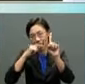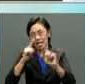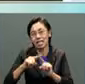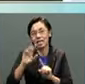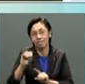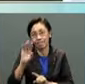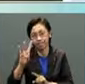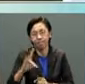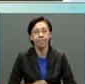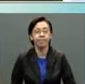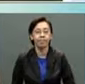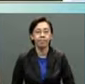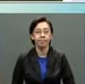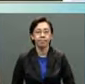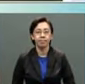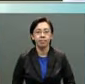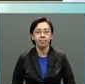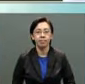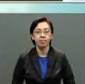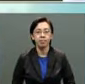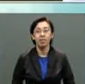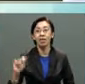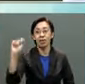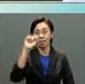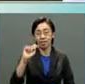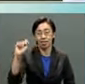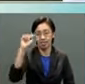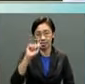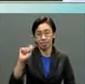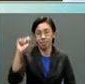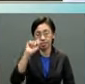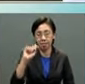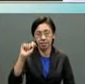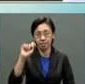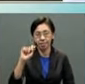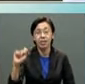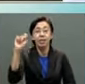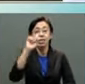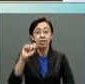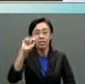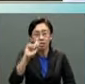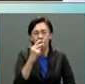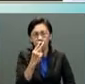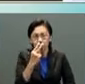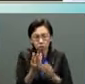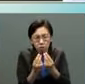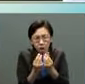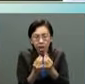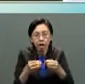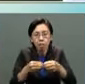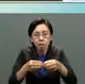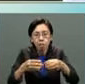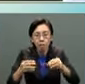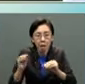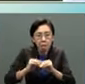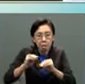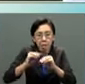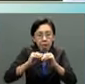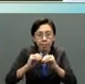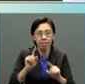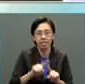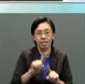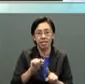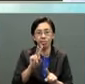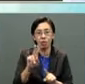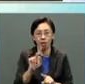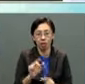าที่ประเทศที่ทางเอเชียบ้างนะครับเราก็จะเห็นตัวเลขที่พุ่งโด่งๆมากๆตัวต้นๆลำดับที่